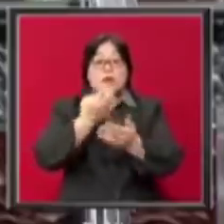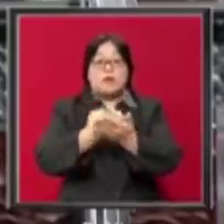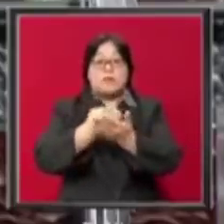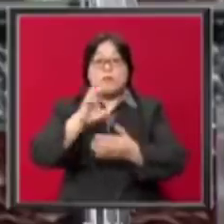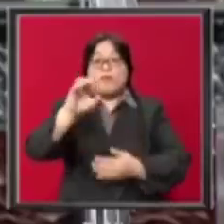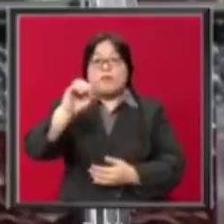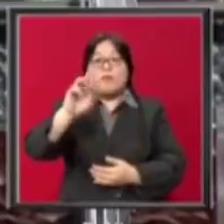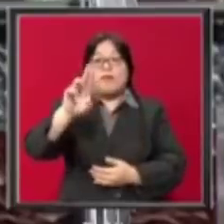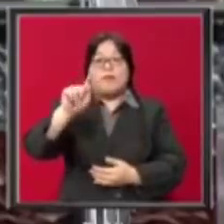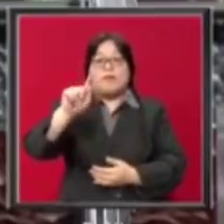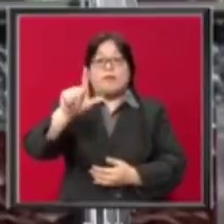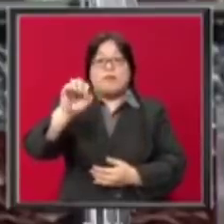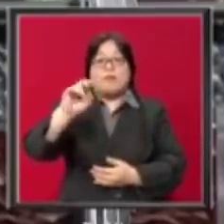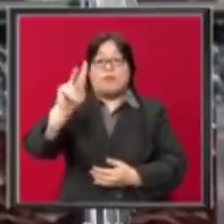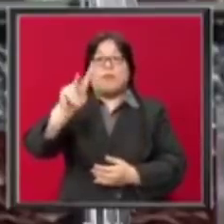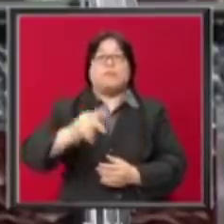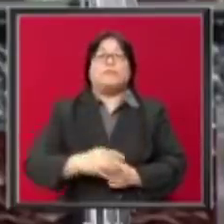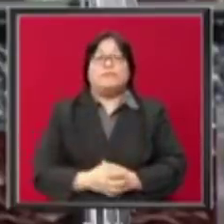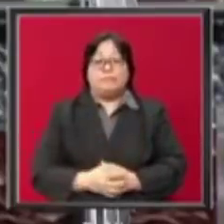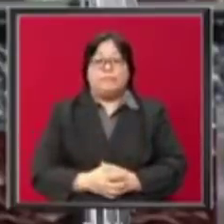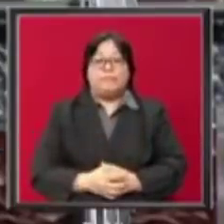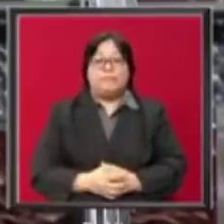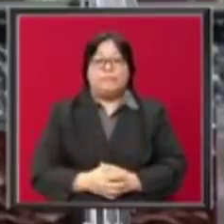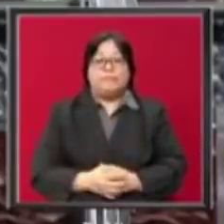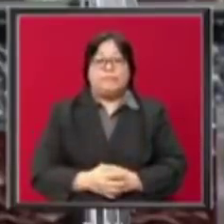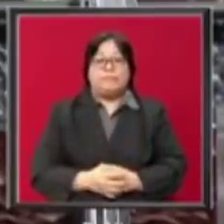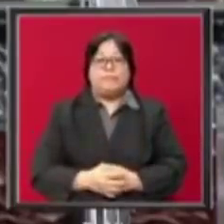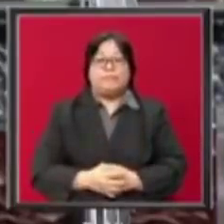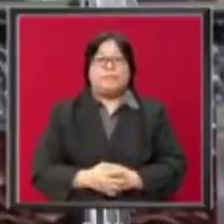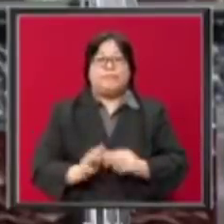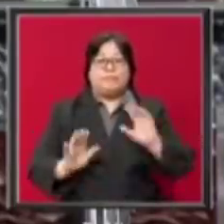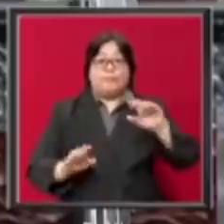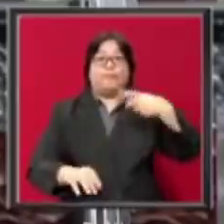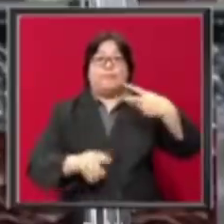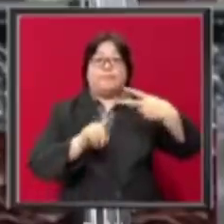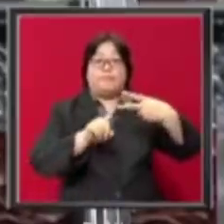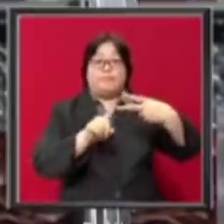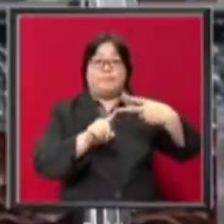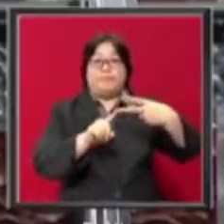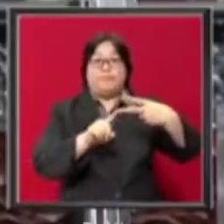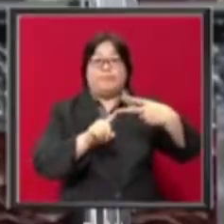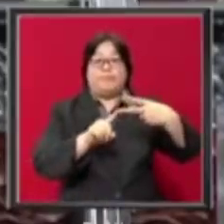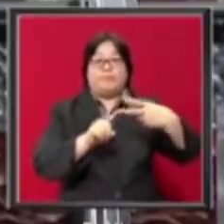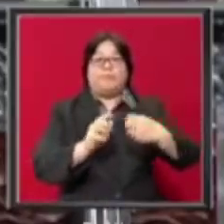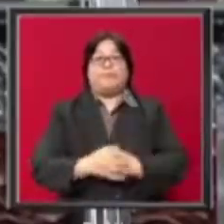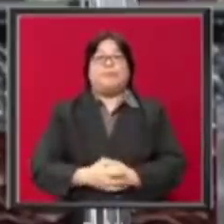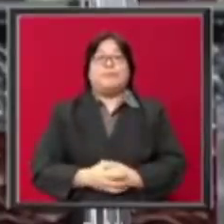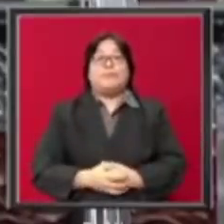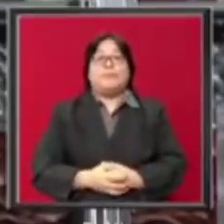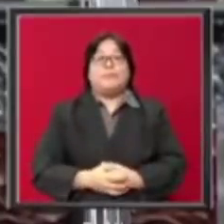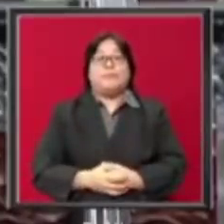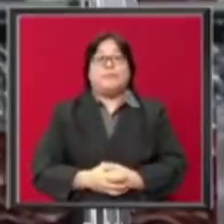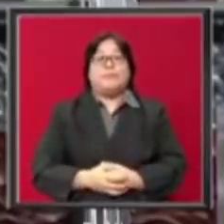Outlook. Baik. Yang kedua ialah